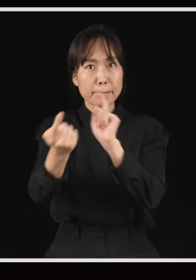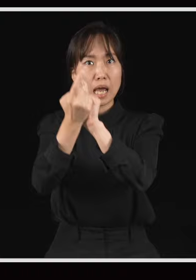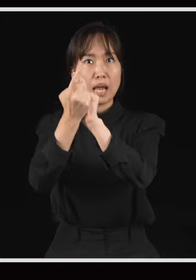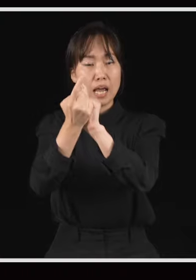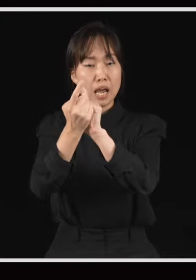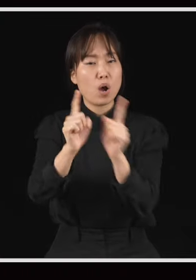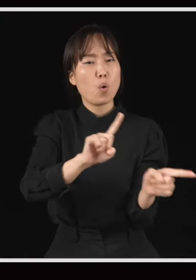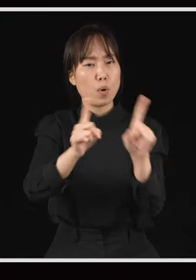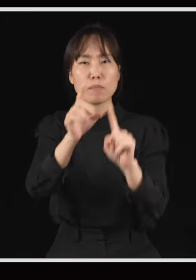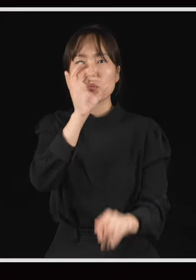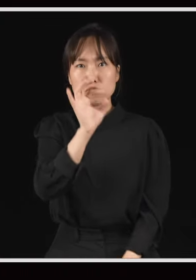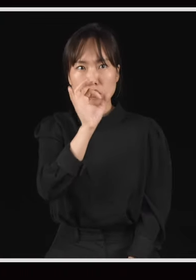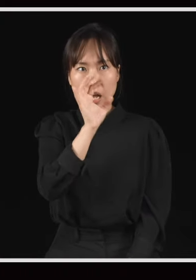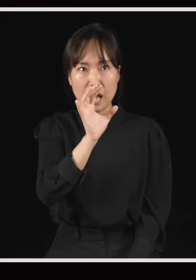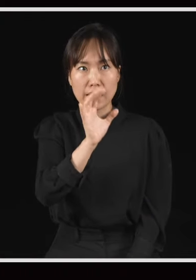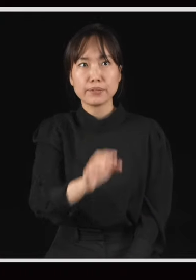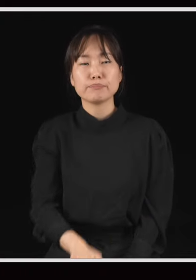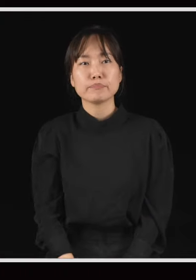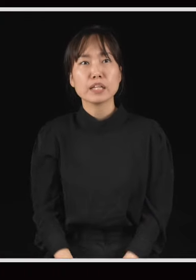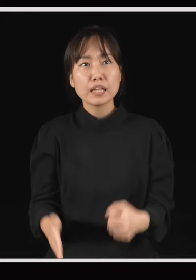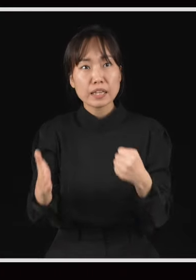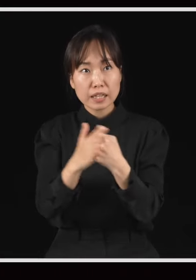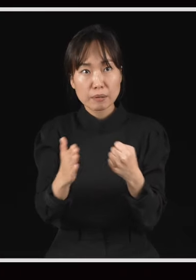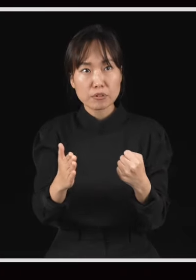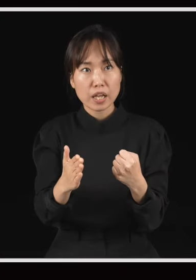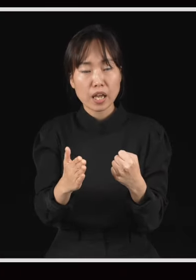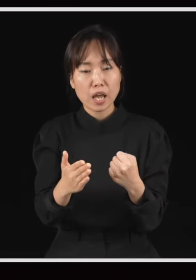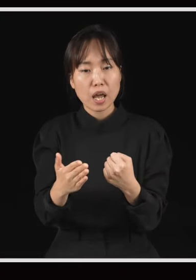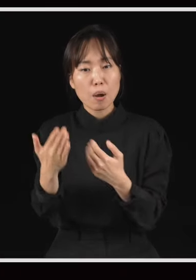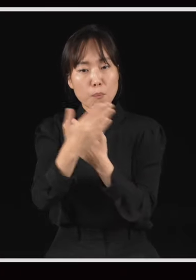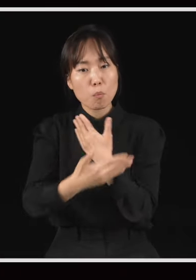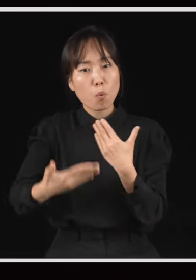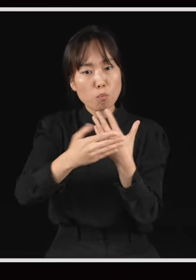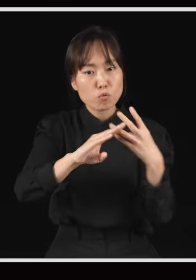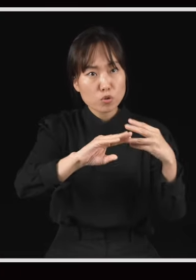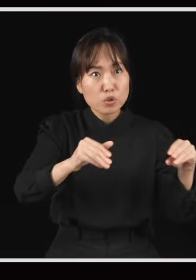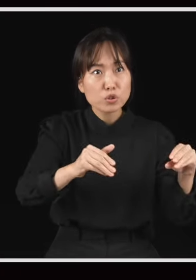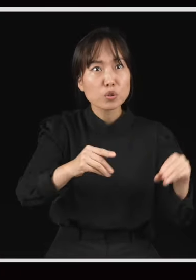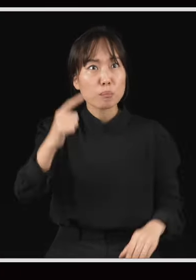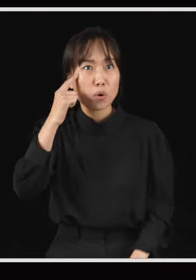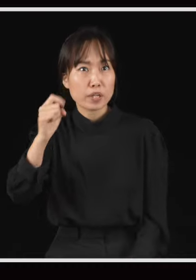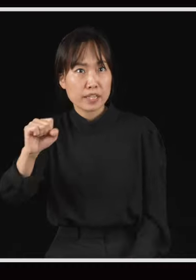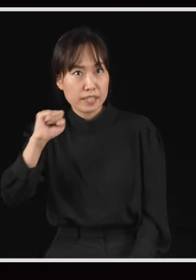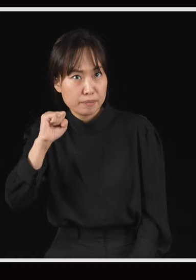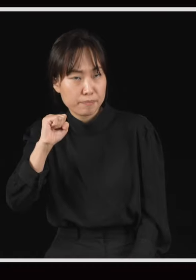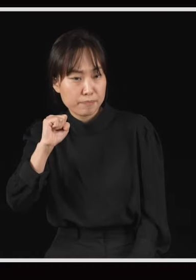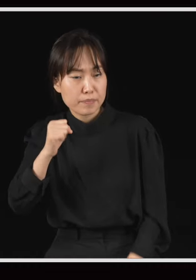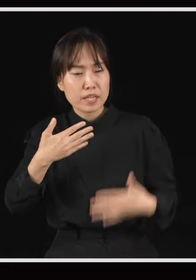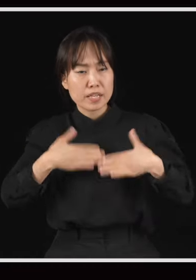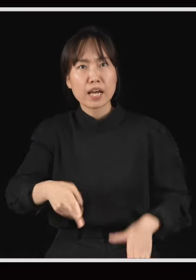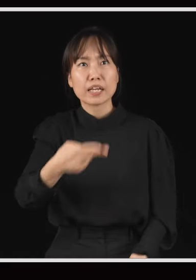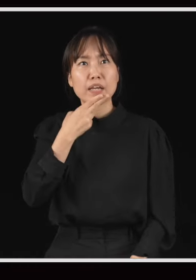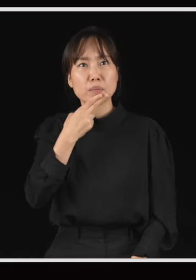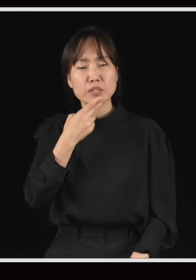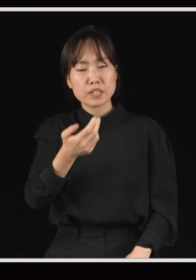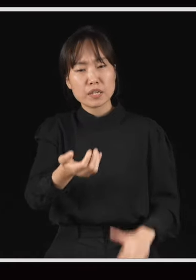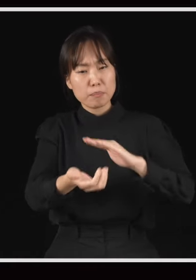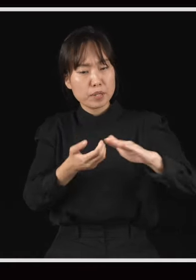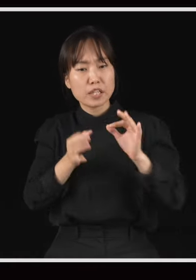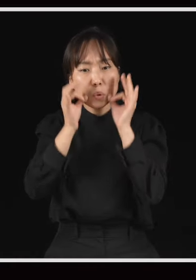없어지죠. 그러니까 지금 미리 예비능을 충분히 갖춰 놓아야 된다라는 개념을 가지고 가시면 좋겠습니다.